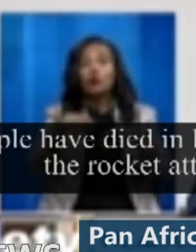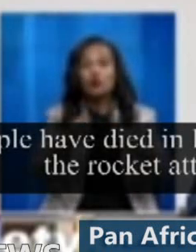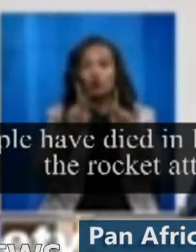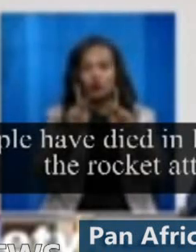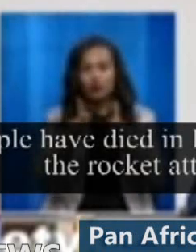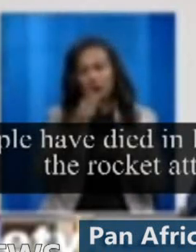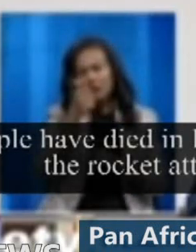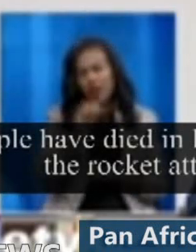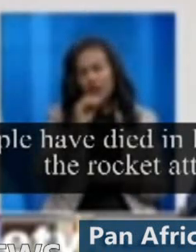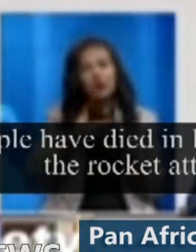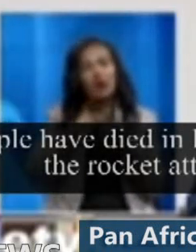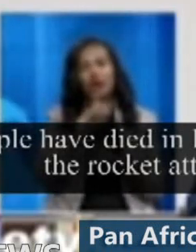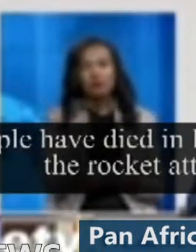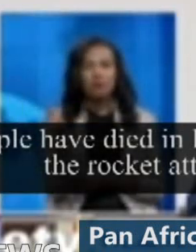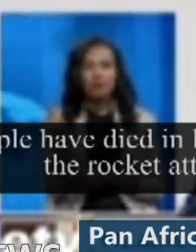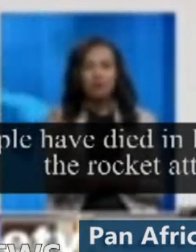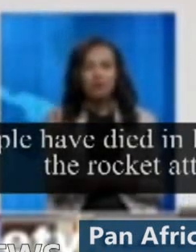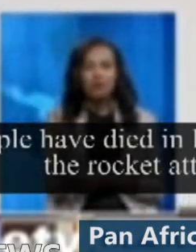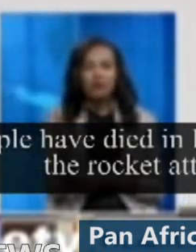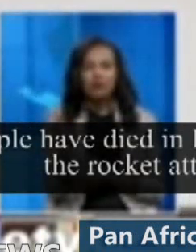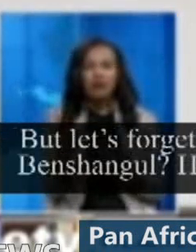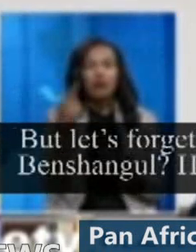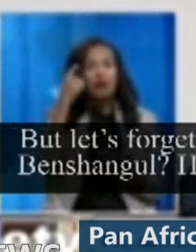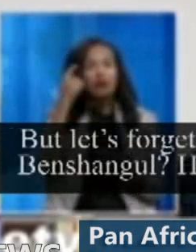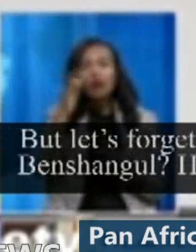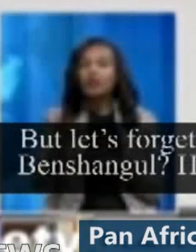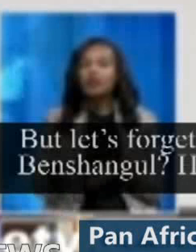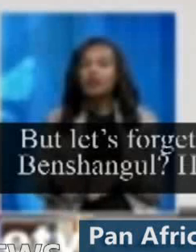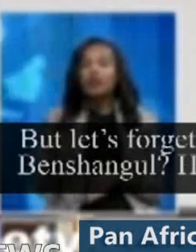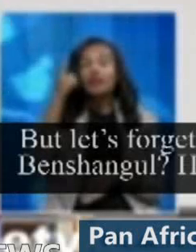አርሶ አደሮች ማንንም ሰው ያነሳ አረ